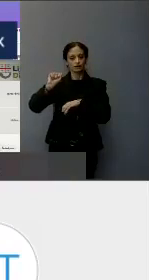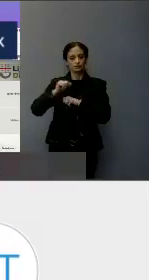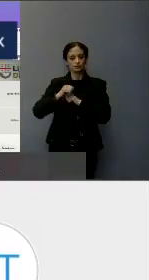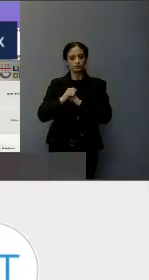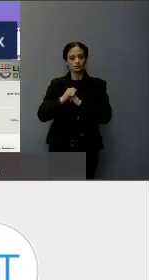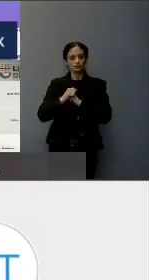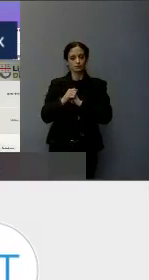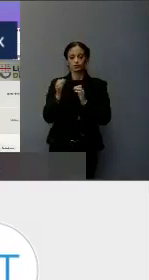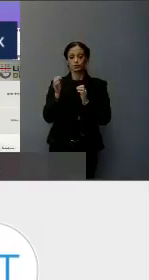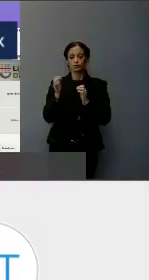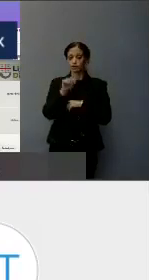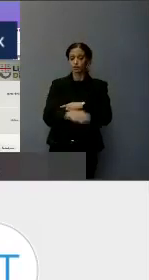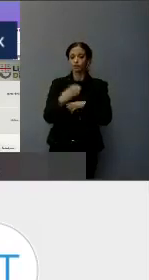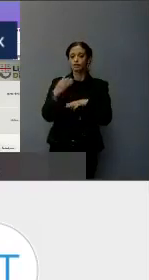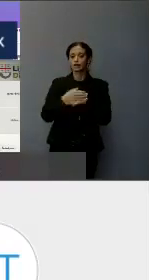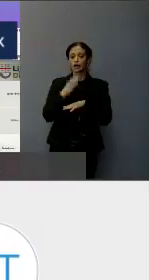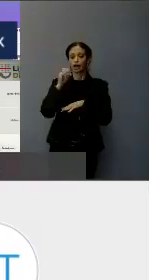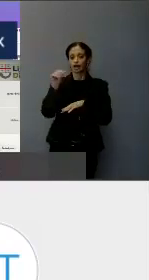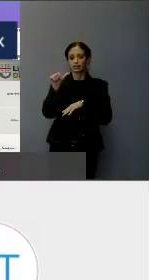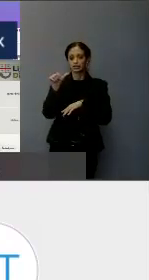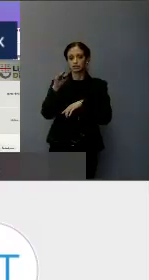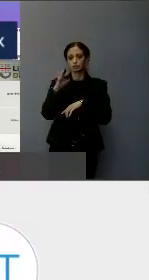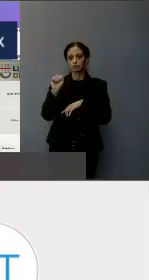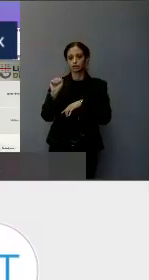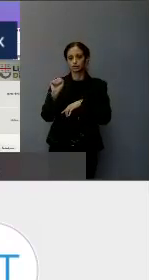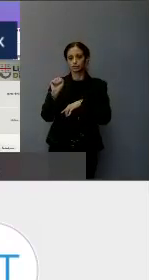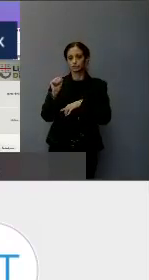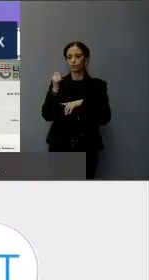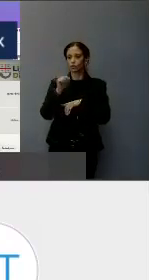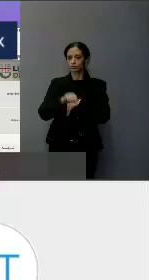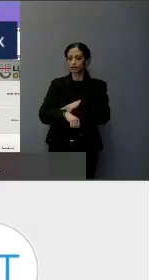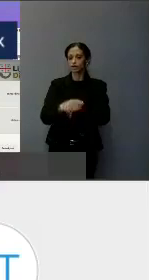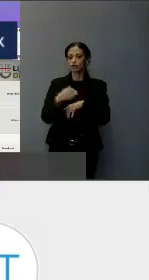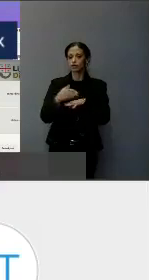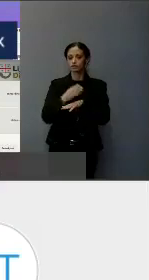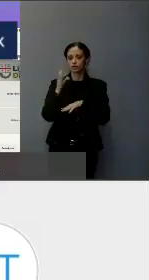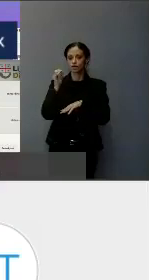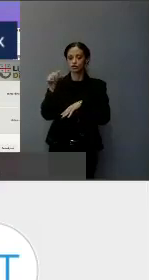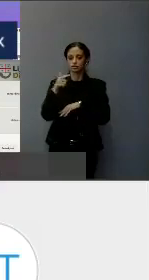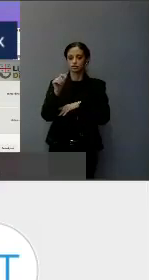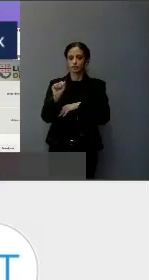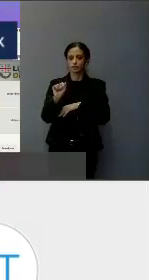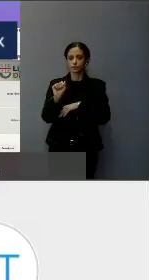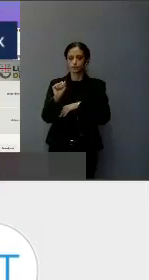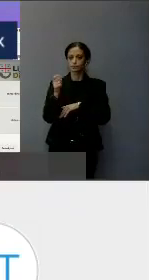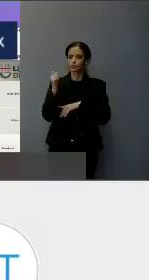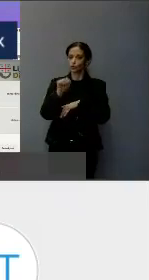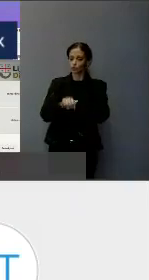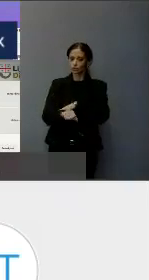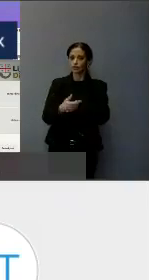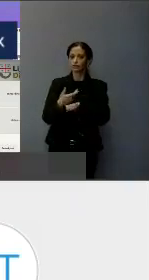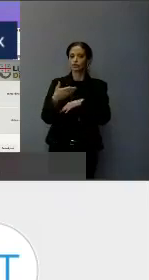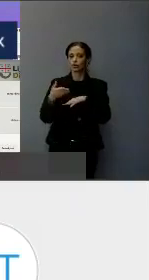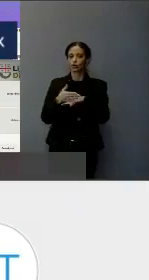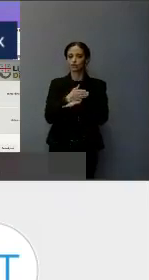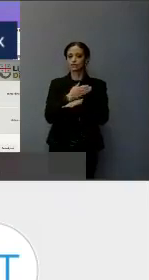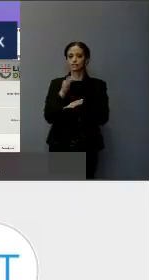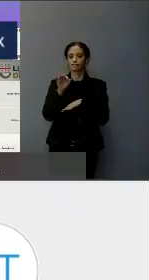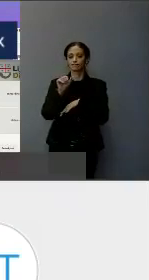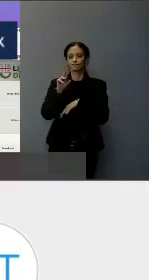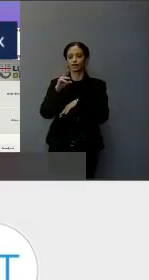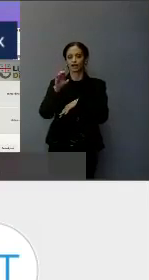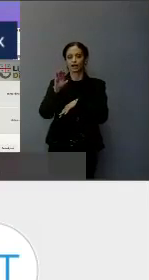più consigliere cassiba contrario consigliere costa contrario consigliera